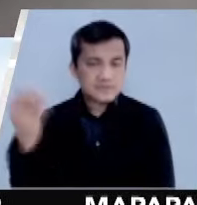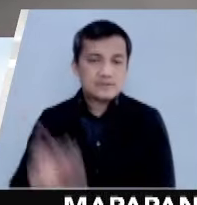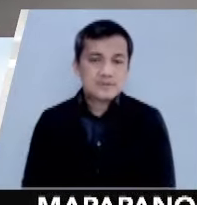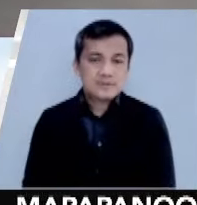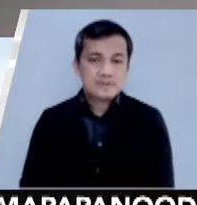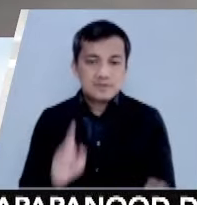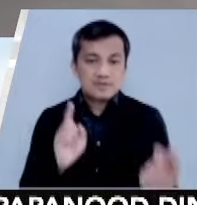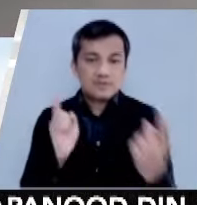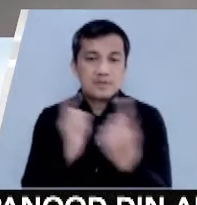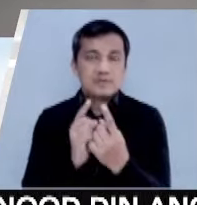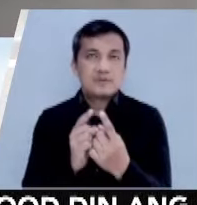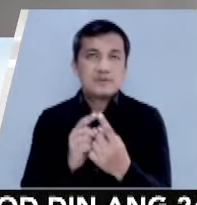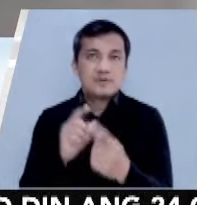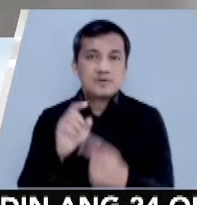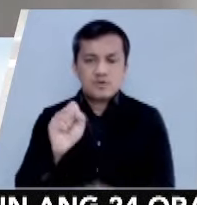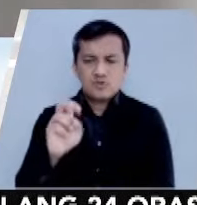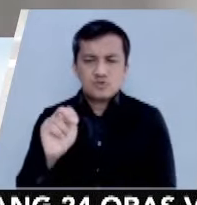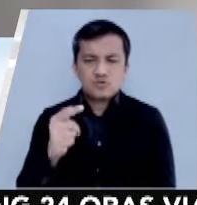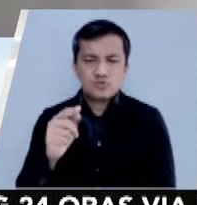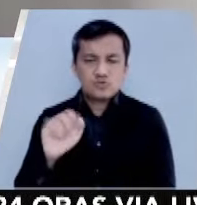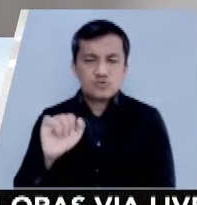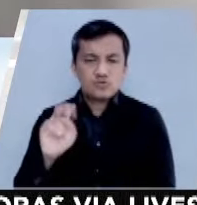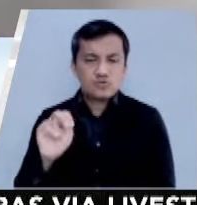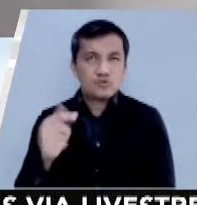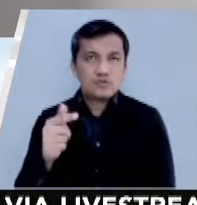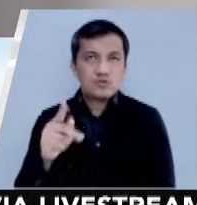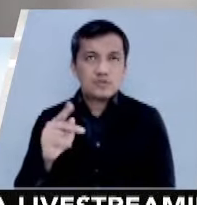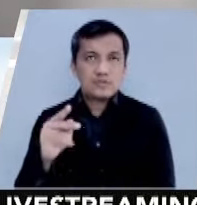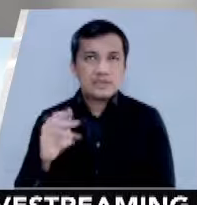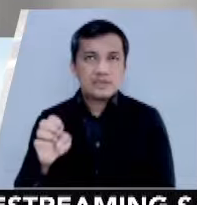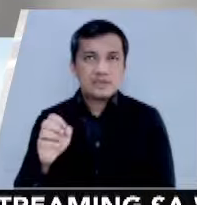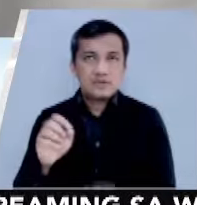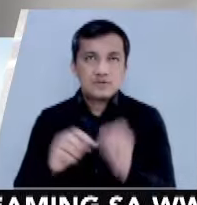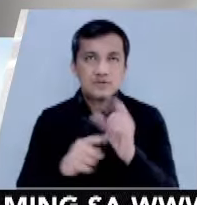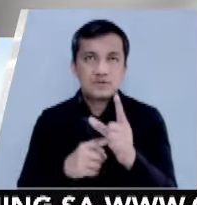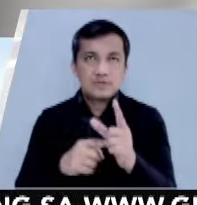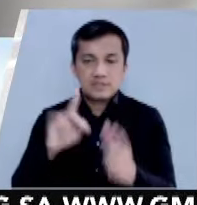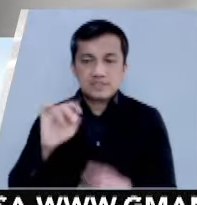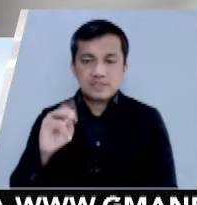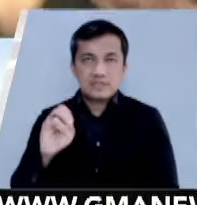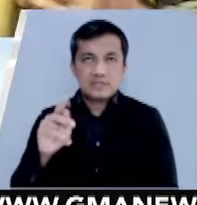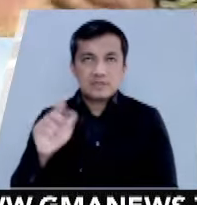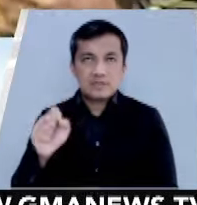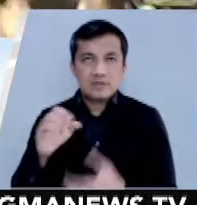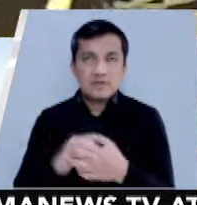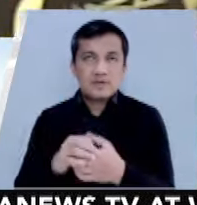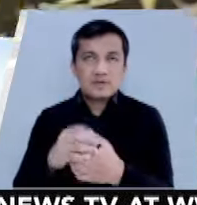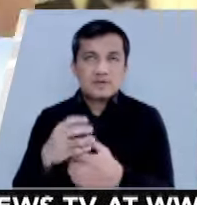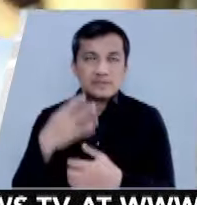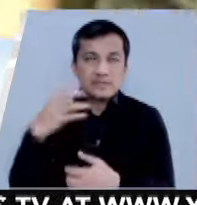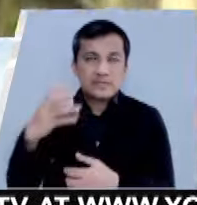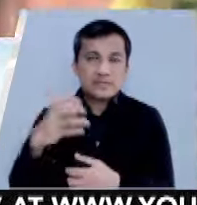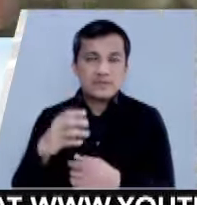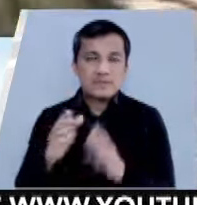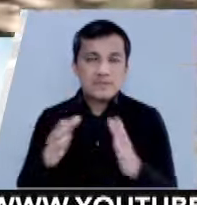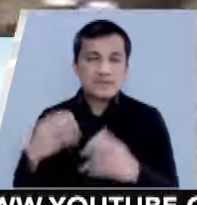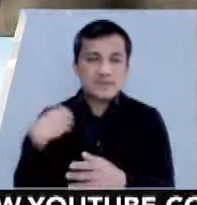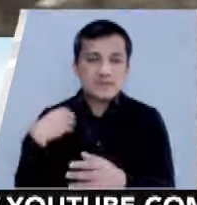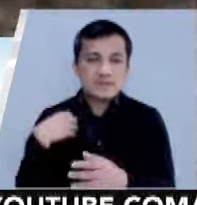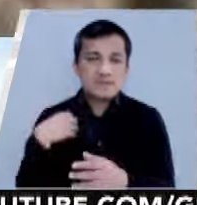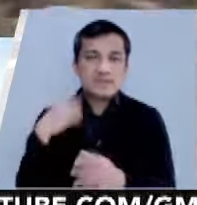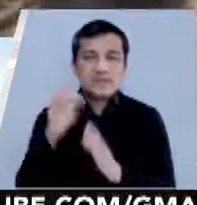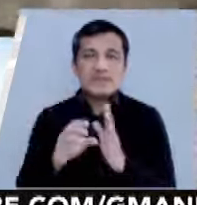si Song Joong-ki, ang gumanap sa original version ng Descendants of the Sun as Big Boss na karakter ni Ding Dong Dante sa